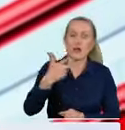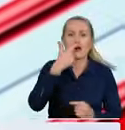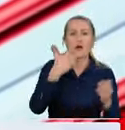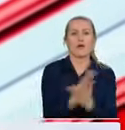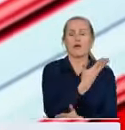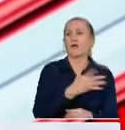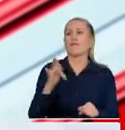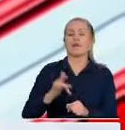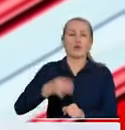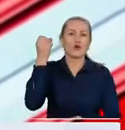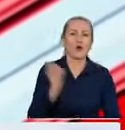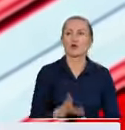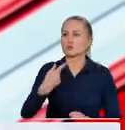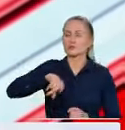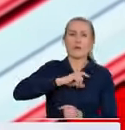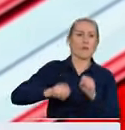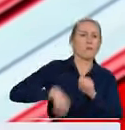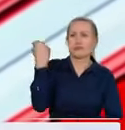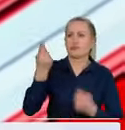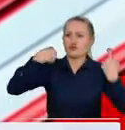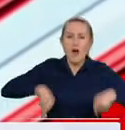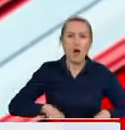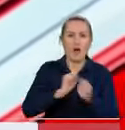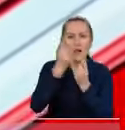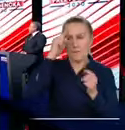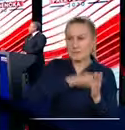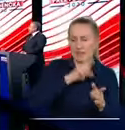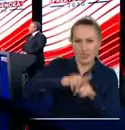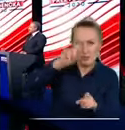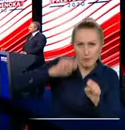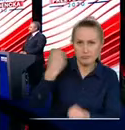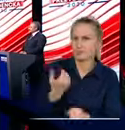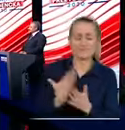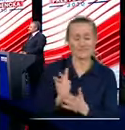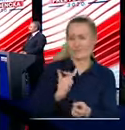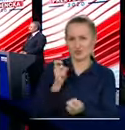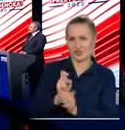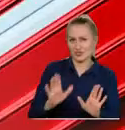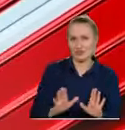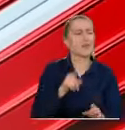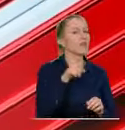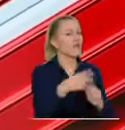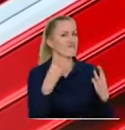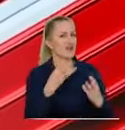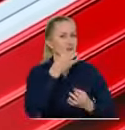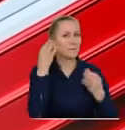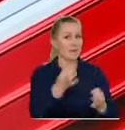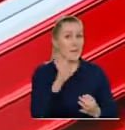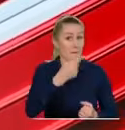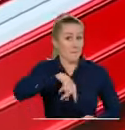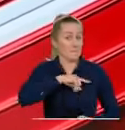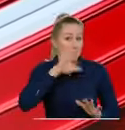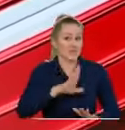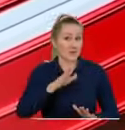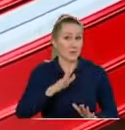uboczne, które naruszą nie tylko nasze ciało, ale naszą psychikę, dlatego jestem przeciwny. To bardzo ważne pytanie, proszę państwa, bo staniemy przed takim dylematem